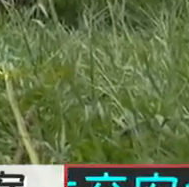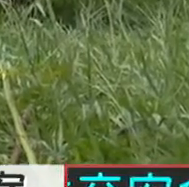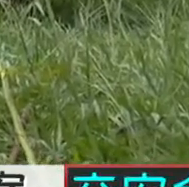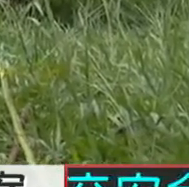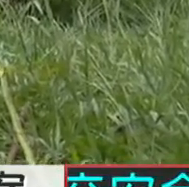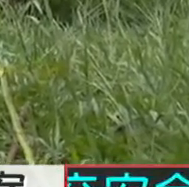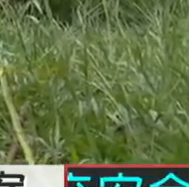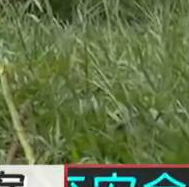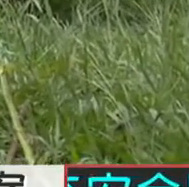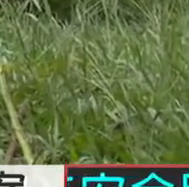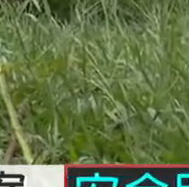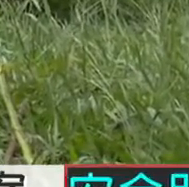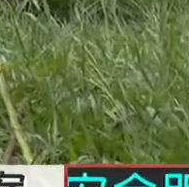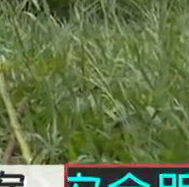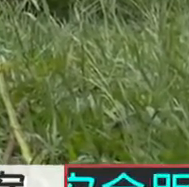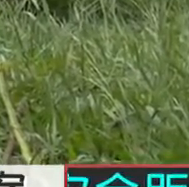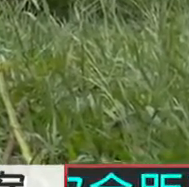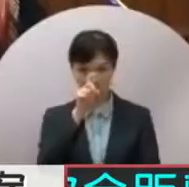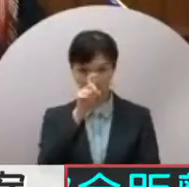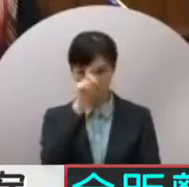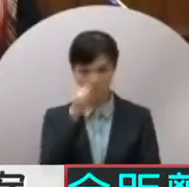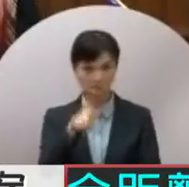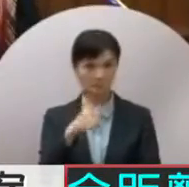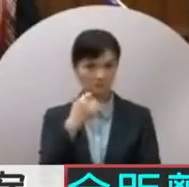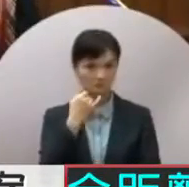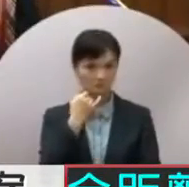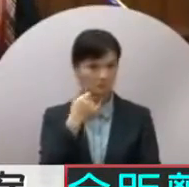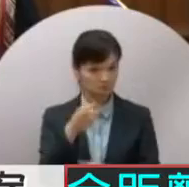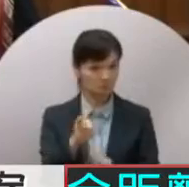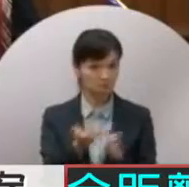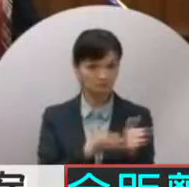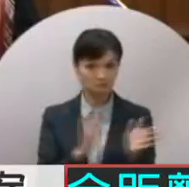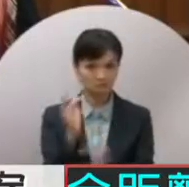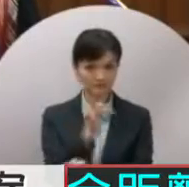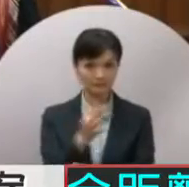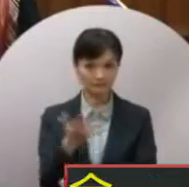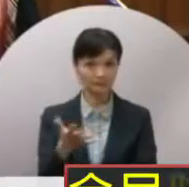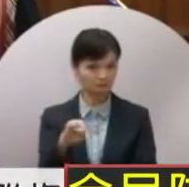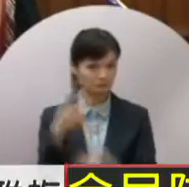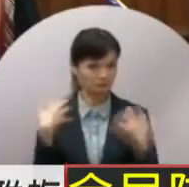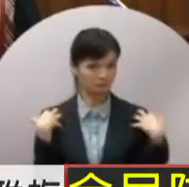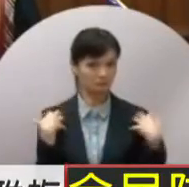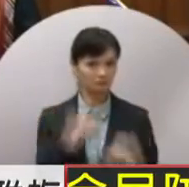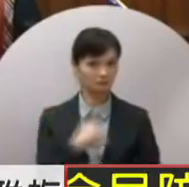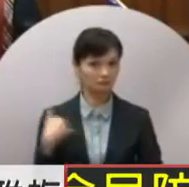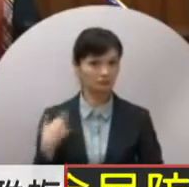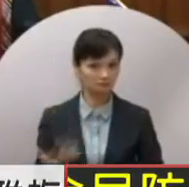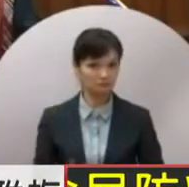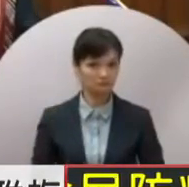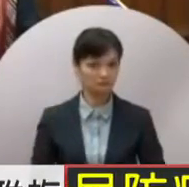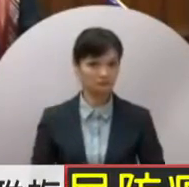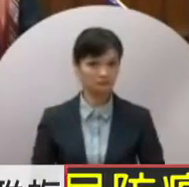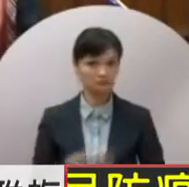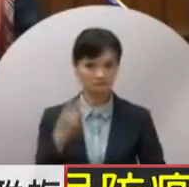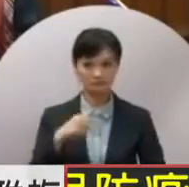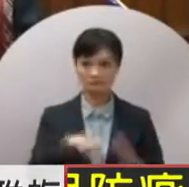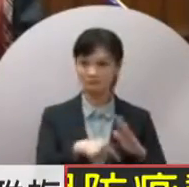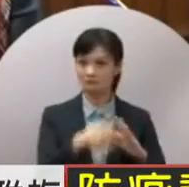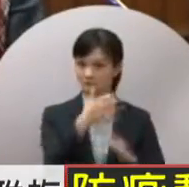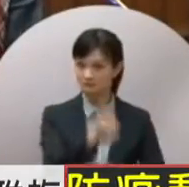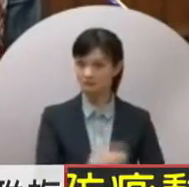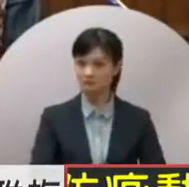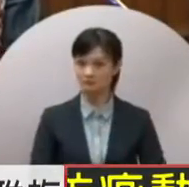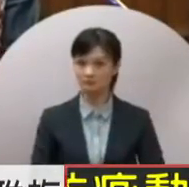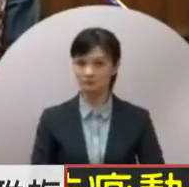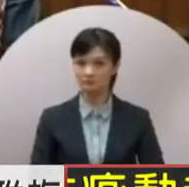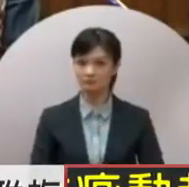求行政院尽快提出政院版草案。 原民会，你们准备好了吗？ 这个委员， 我更认为，院长，我更认